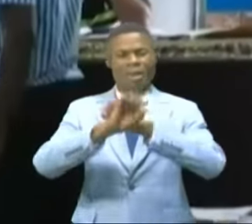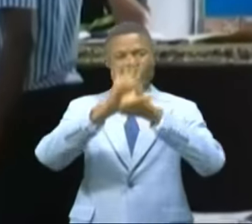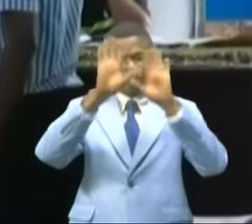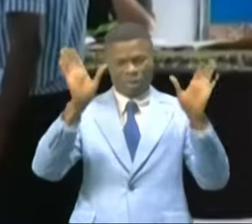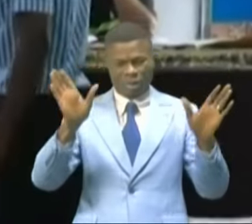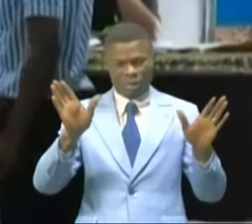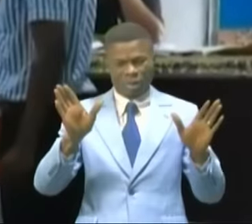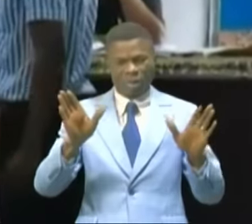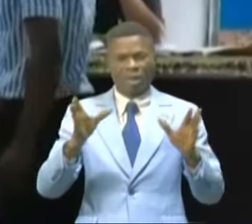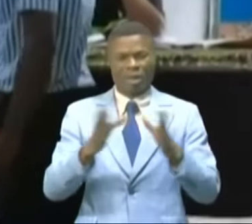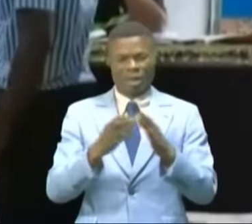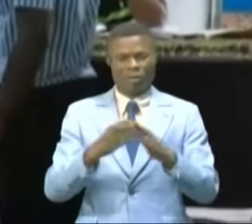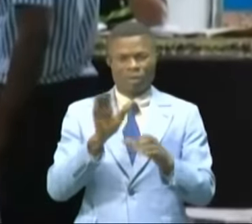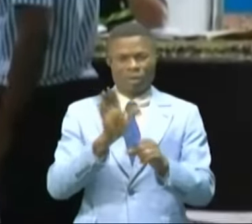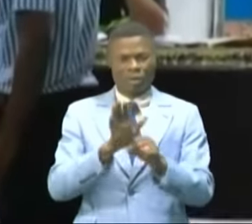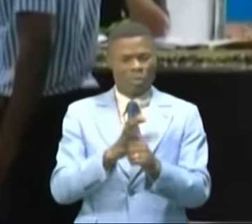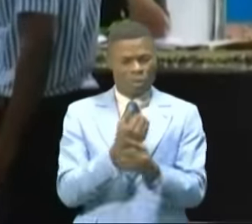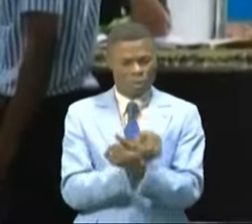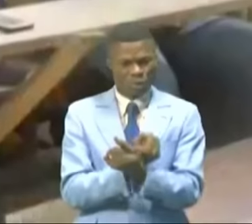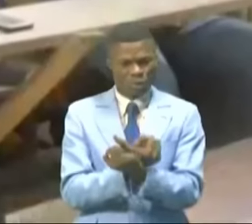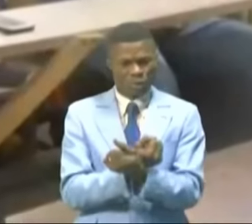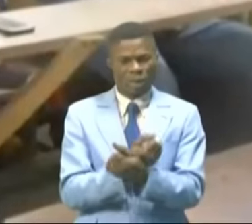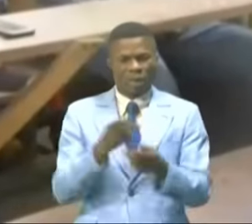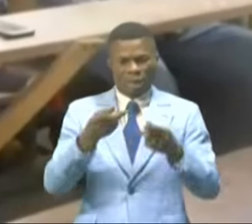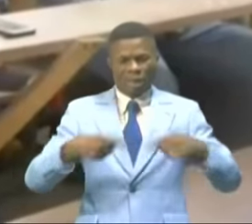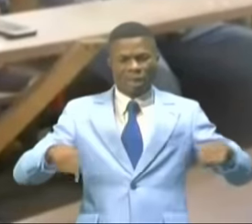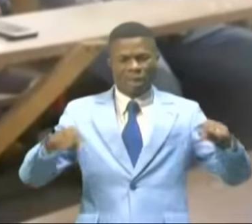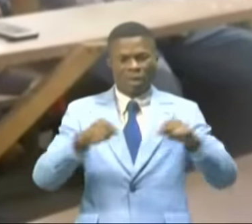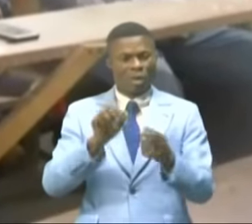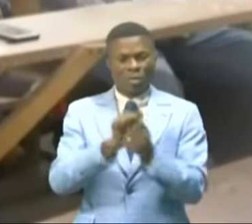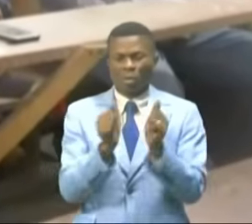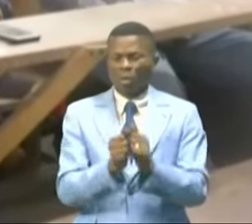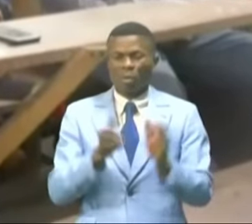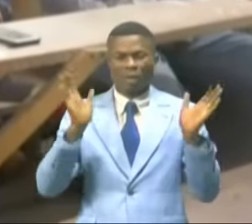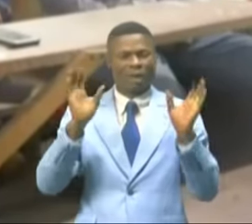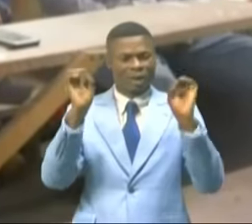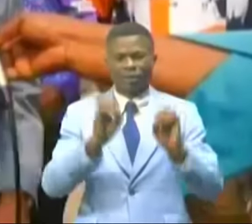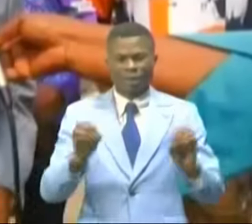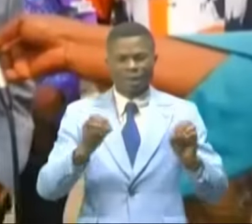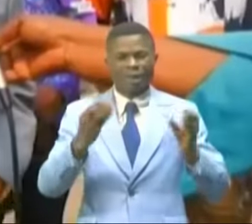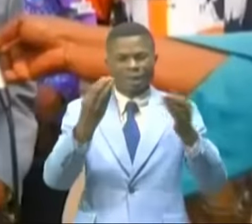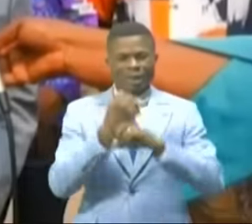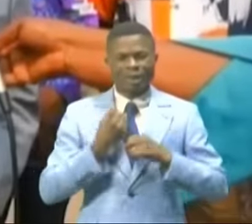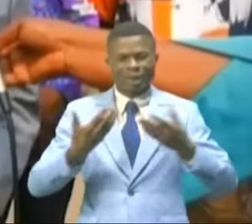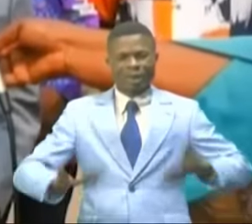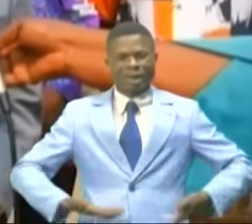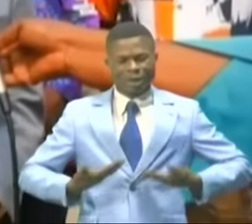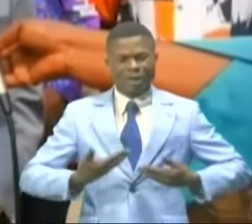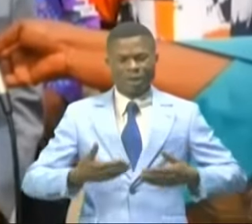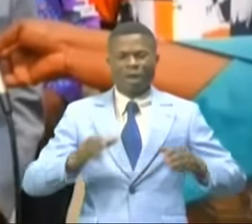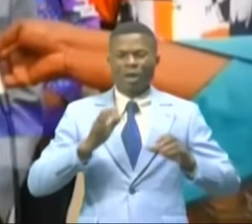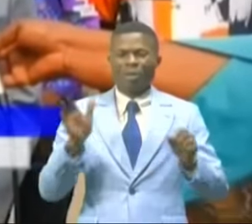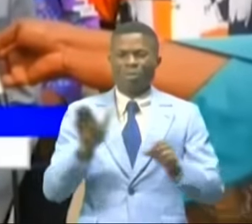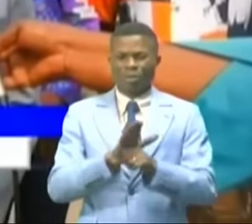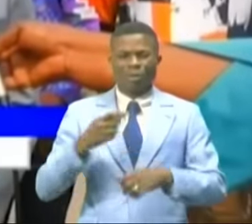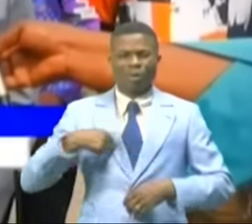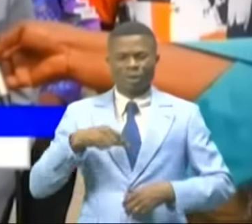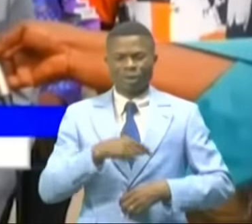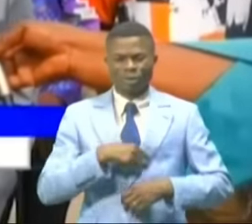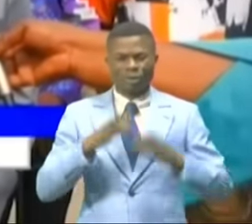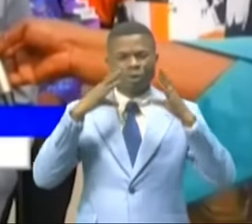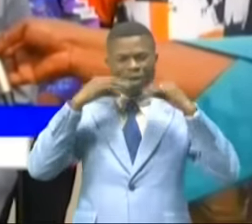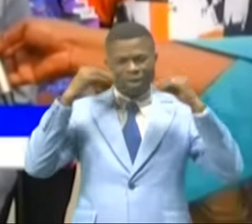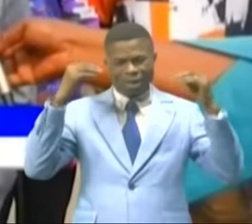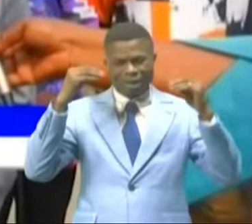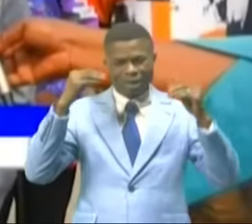avec beaucoup de discipline dans la salle, sans incident. Ça nous fait vraiment la fierté et nous sommes très contents, nous sommes réjouis de ce